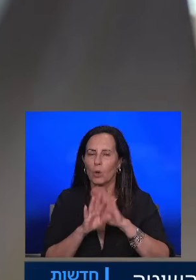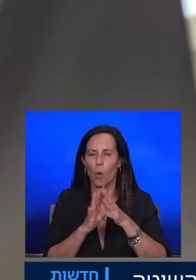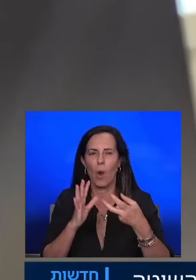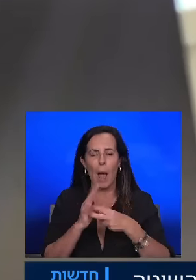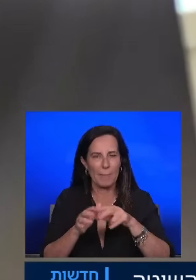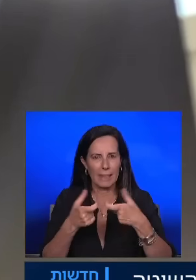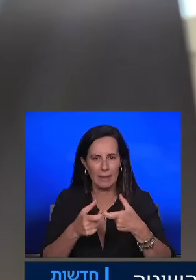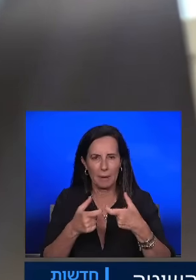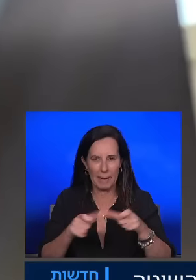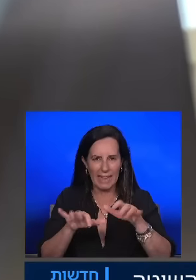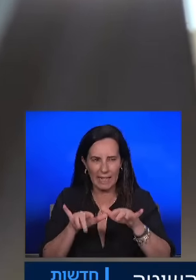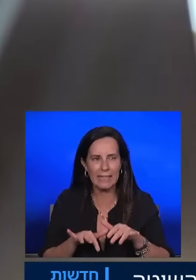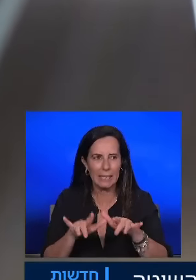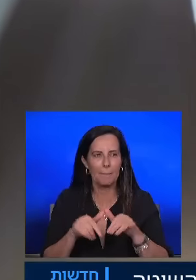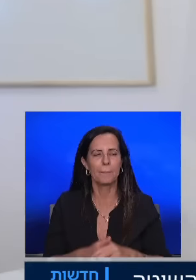מתכנתים.